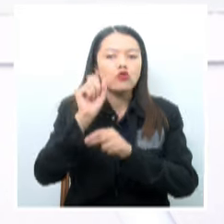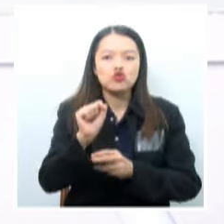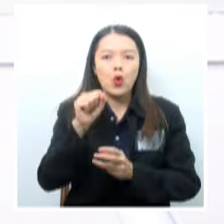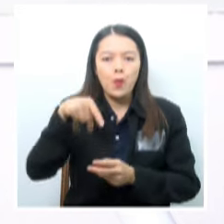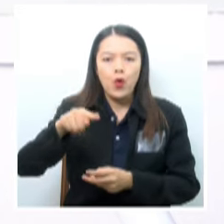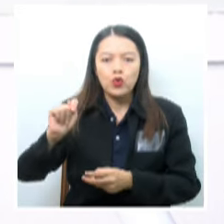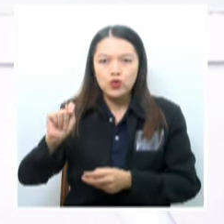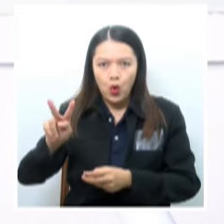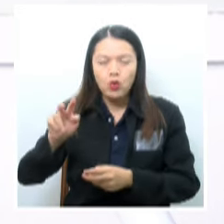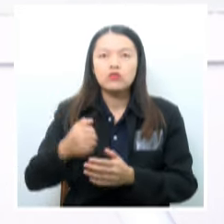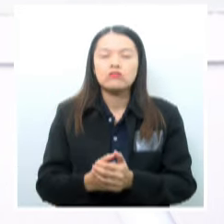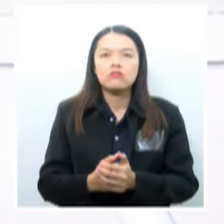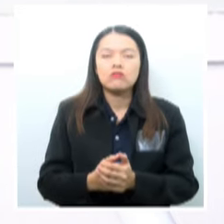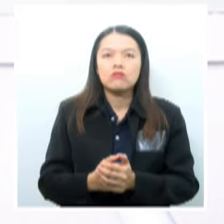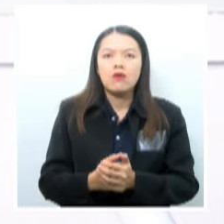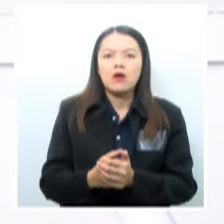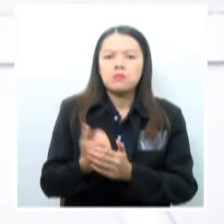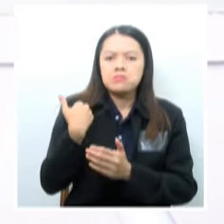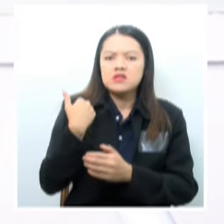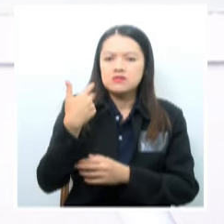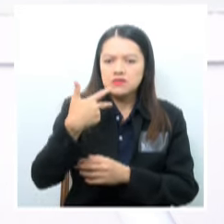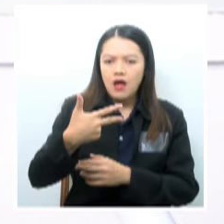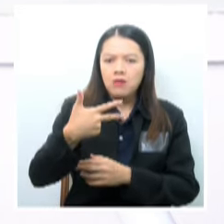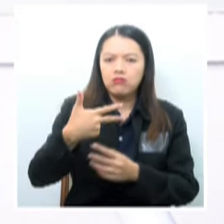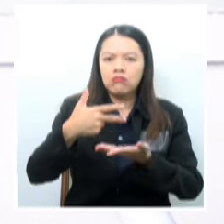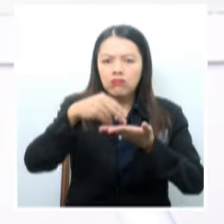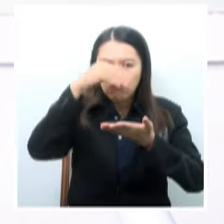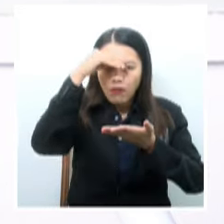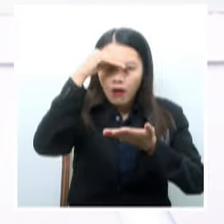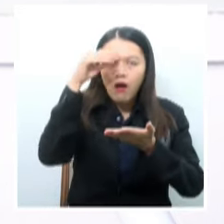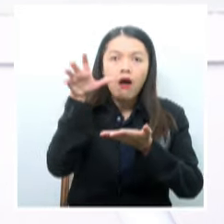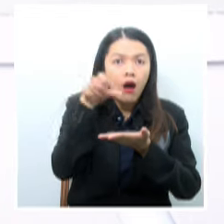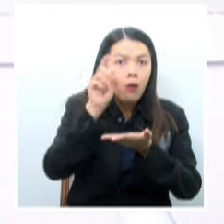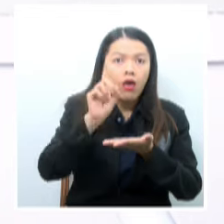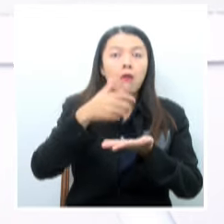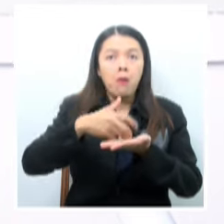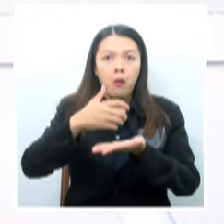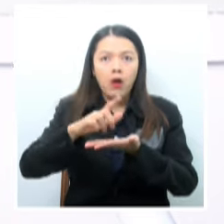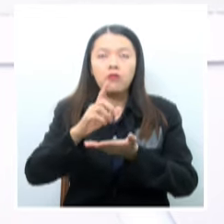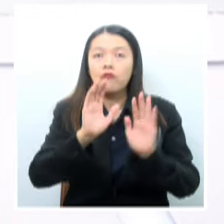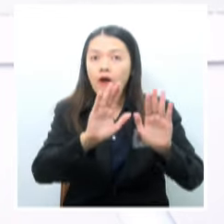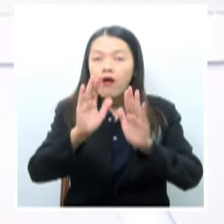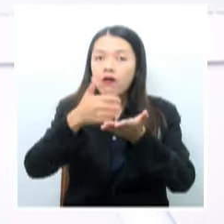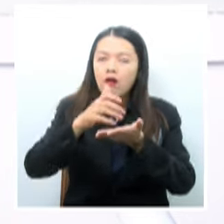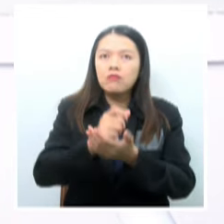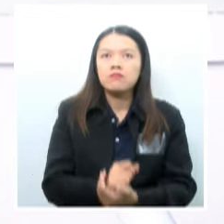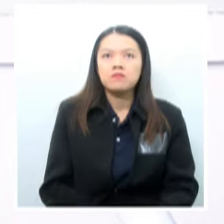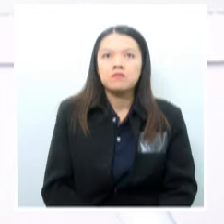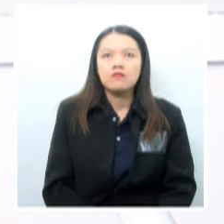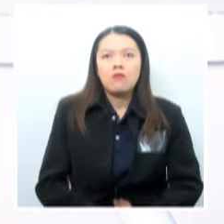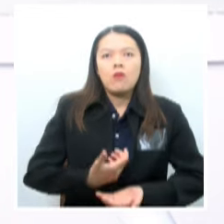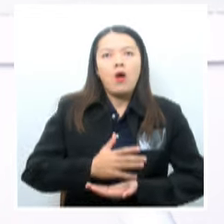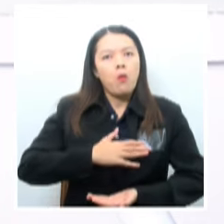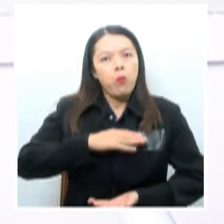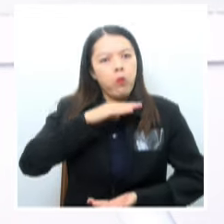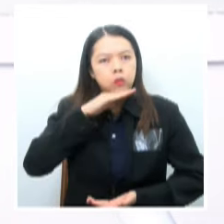คะที่เต็มอิ่มจุใจข่าวสารความเคลื่อนไหวที่เกี่ยวข้องกับการศึกษามาฝากท่านผู้ชมอย่างเขาเรียกว่าเต็มอิ่มแล้ว